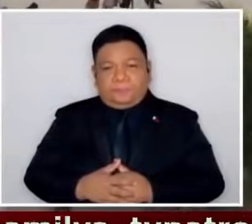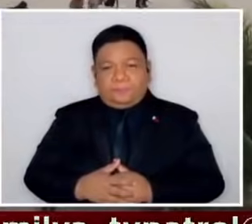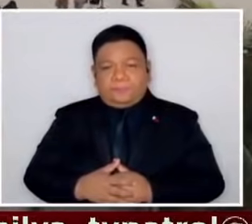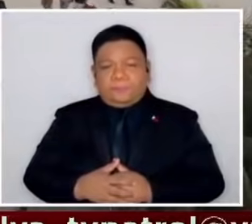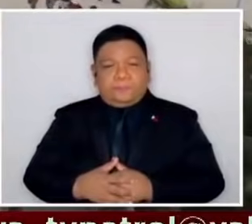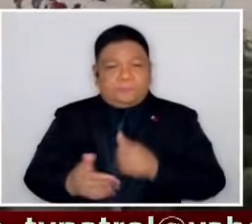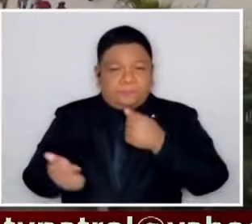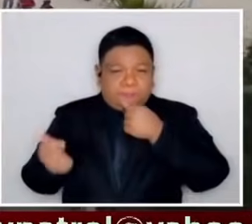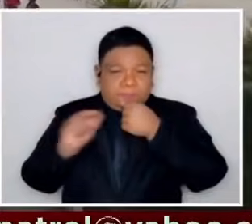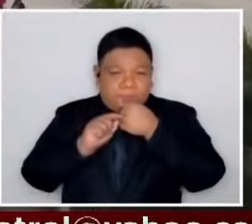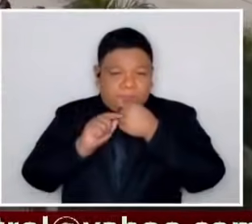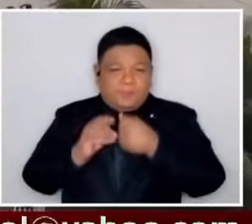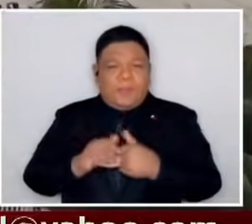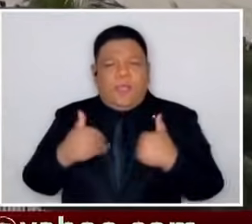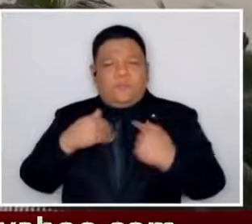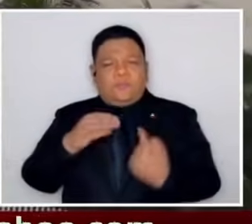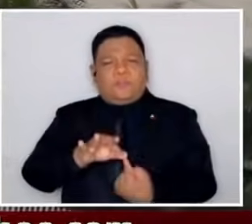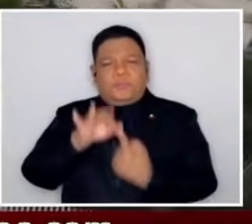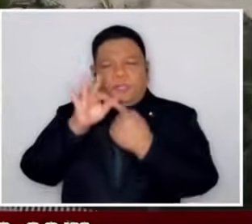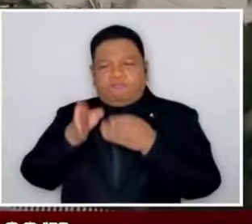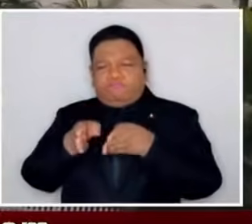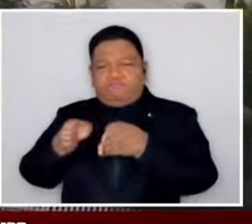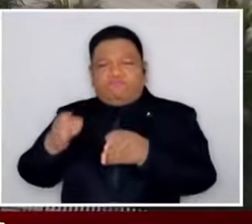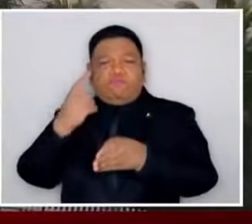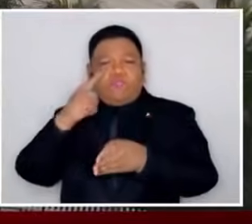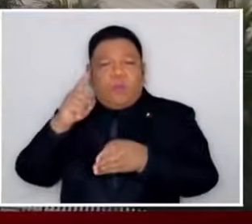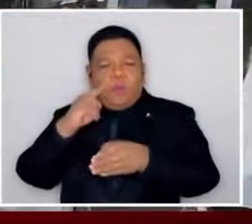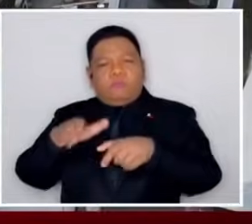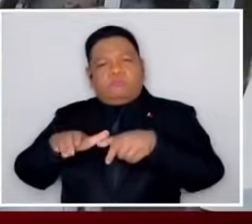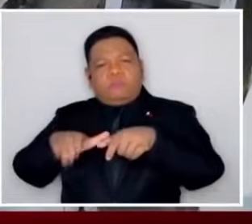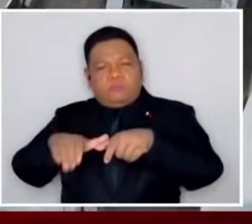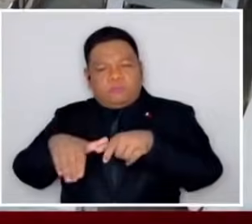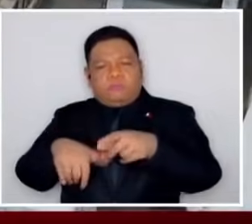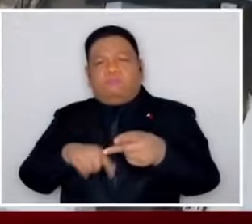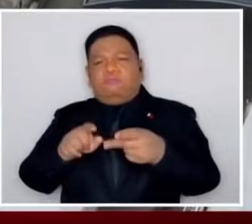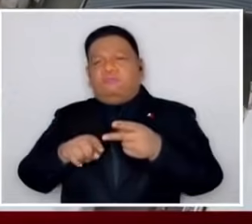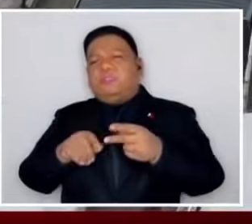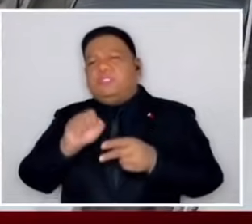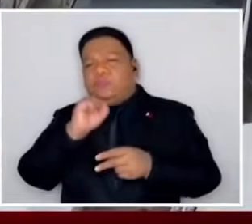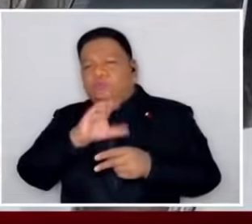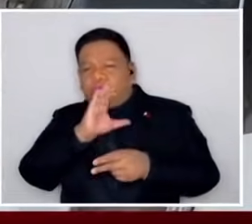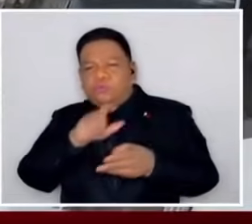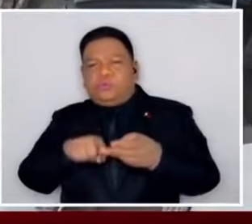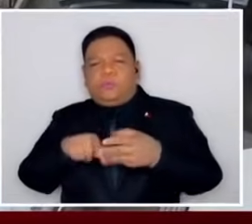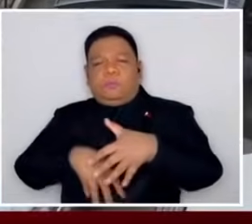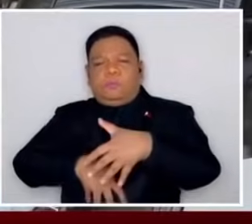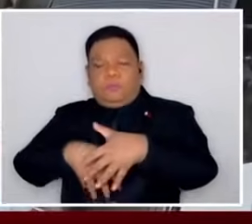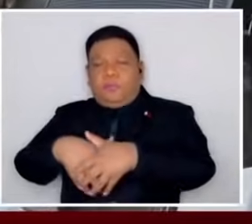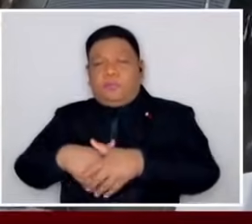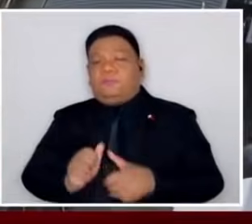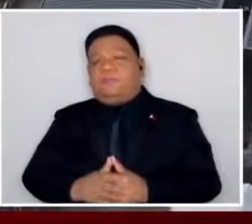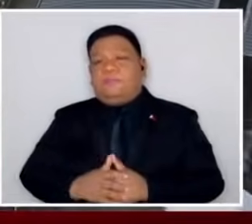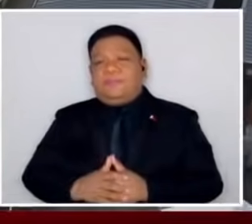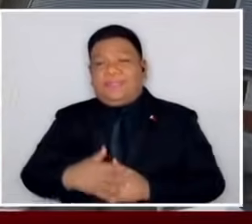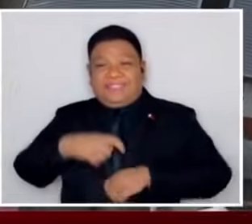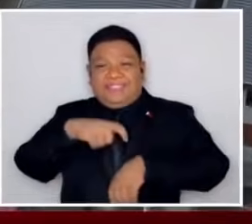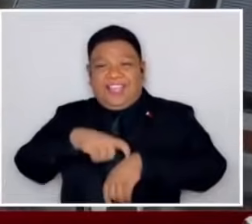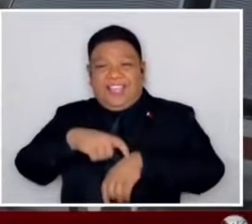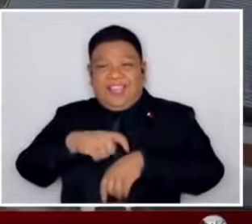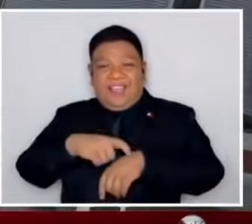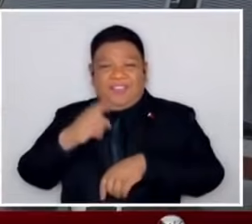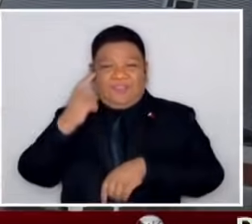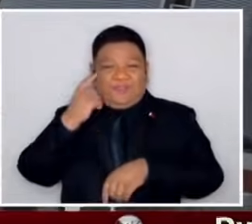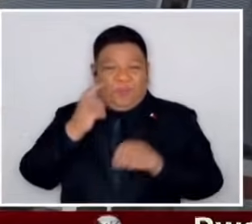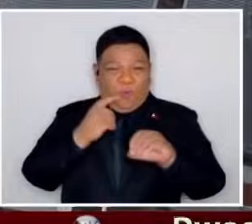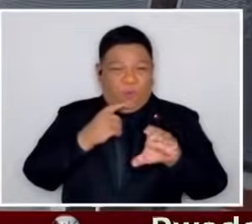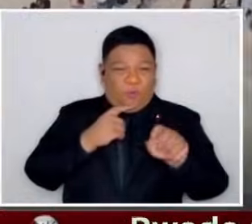lugar para sa mga PWD, senior citizen at mga buntis. Isasara naman sa panahon ng undas ang Dolomite Beach mula October